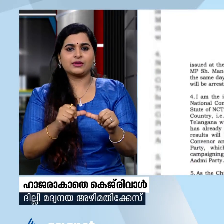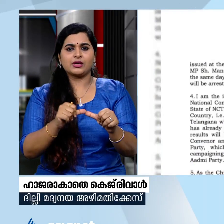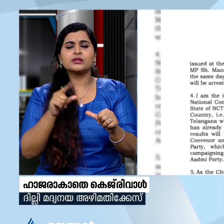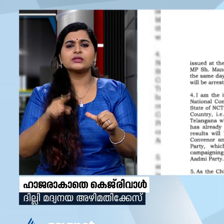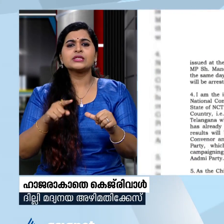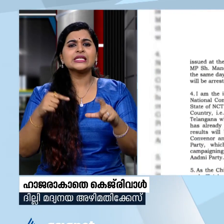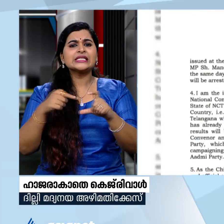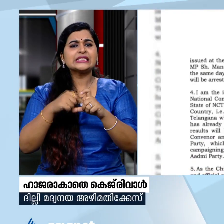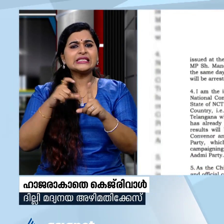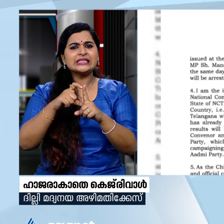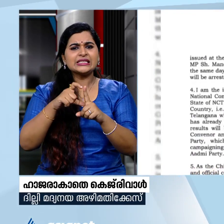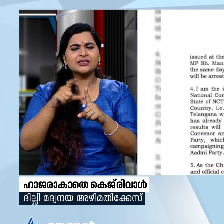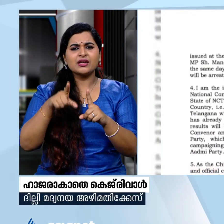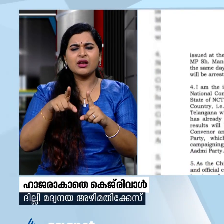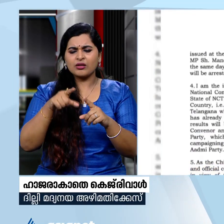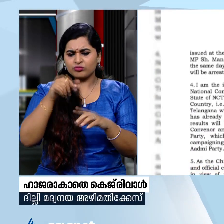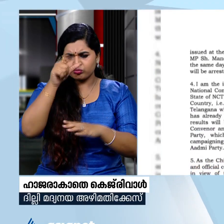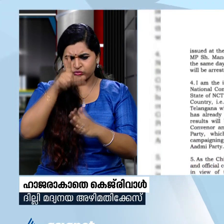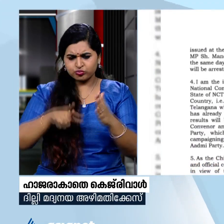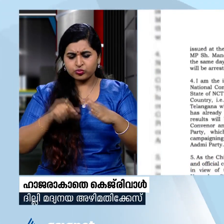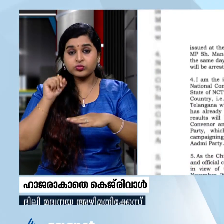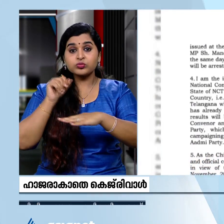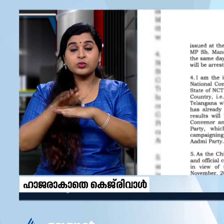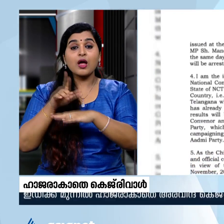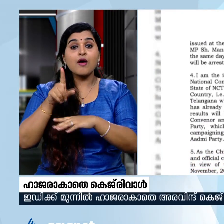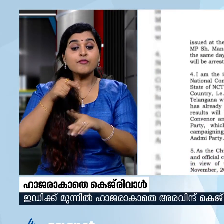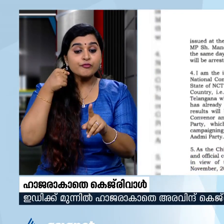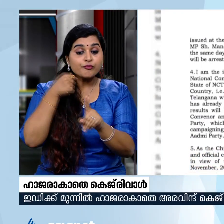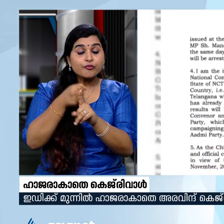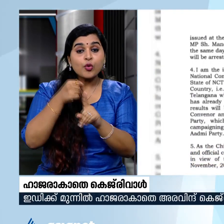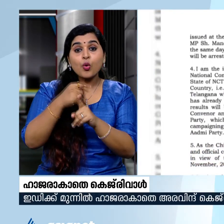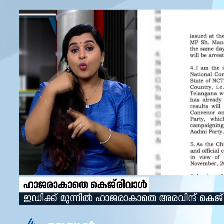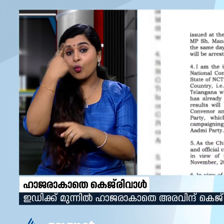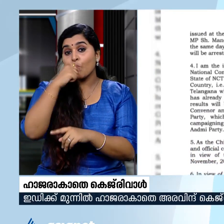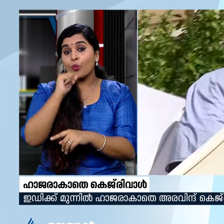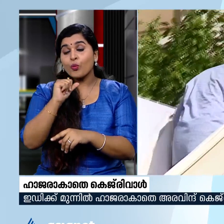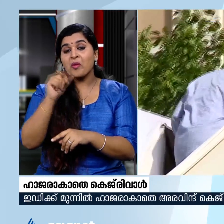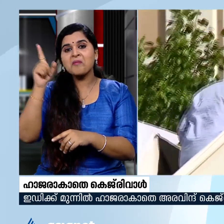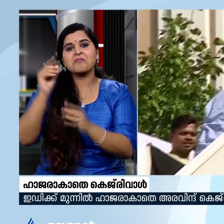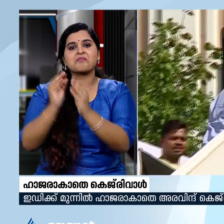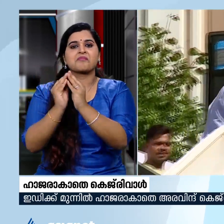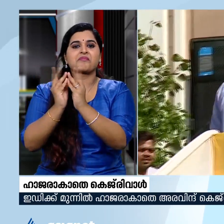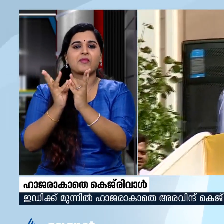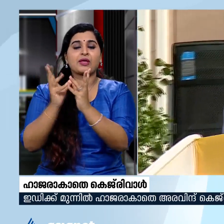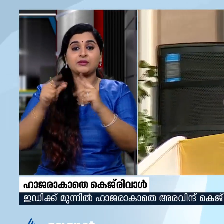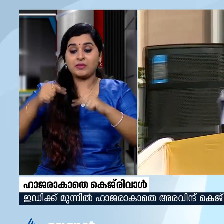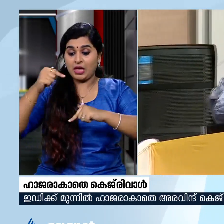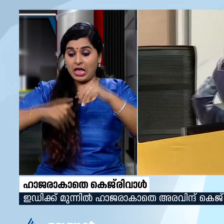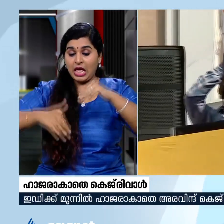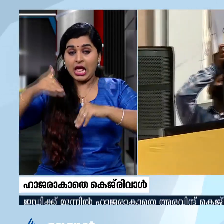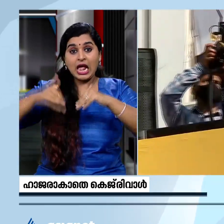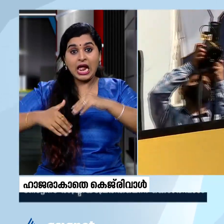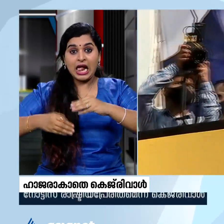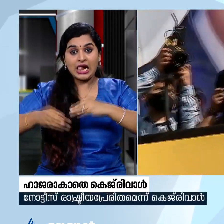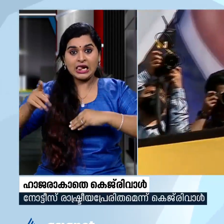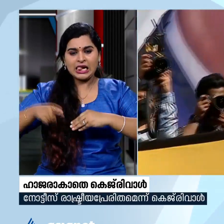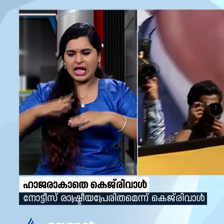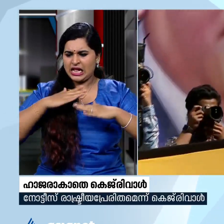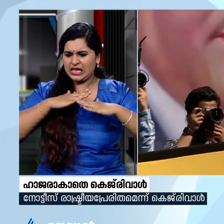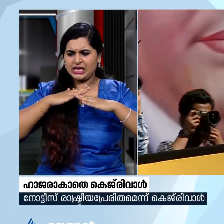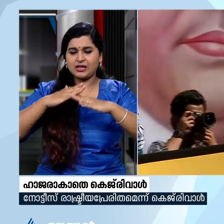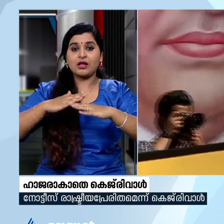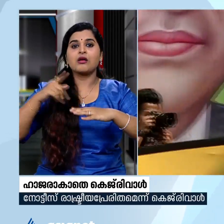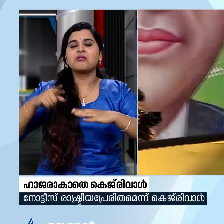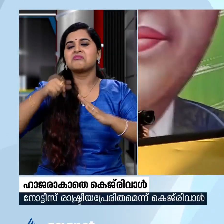നോട്ടീസ് രാഷ്ട്രീയ പ്രേരിതമാണ്. BJP നിർദ്ദേശപ്രകാരമാണ് അന്വേഷണ ഏജൻസി പ്രവർത്തിക്കുന്നത്. തെരഞ്ഞെടുപ്പ് പ്രചാരണത്തിൽ നിന്ന് തന്നെ വിലക്കാനാണ് നോട്ടീസെന്നും